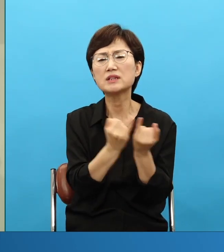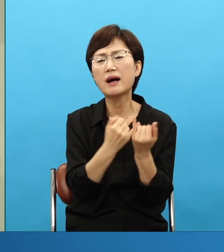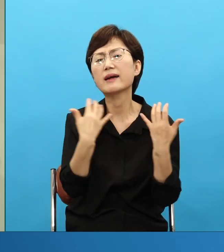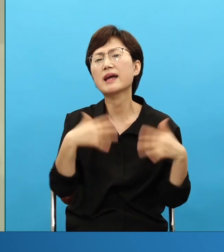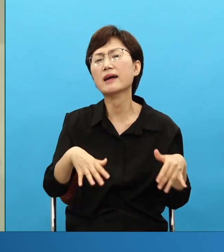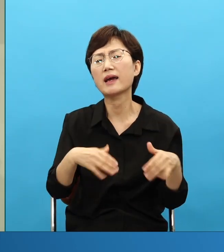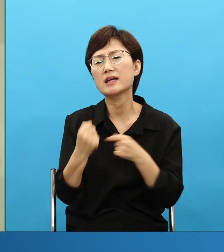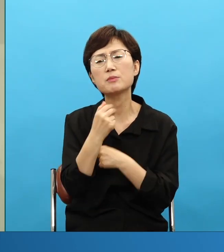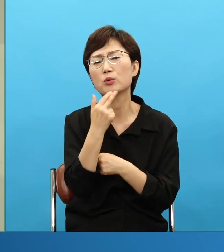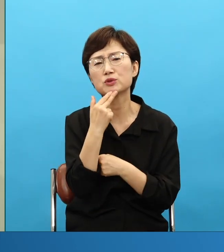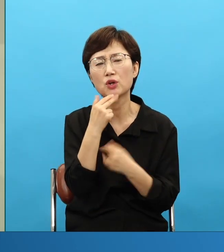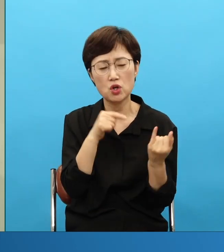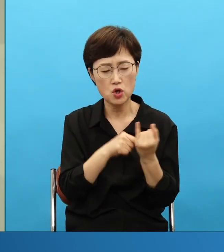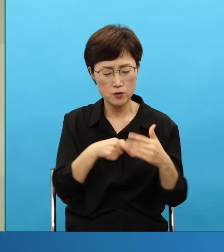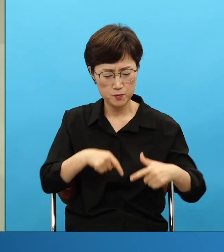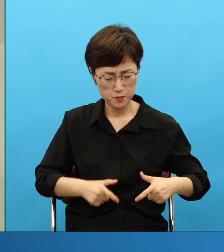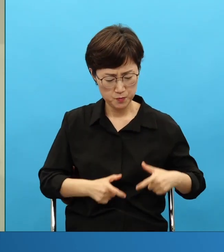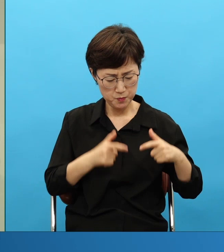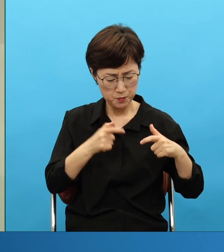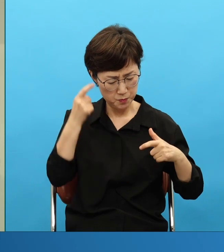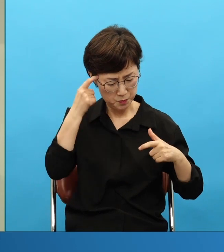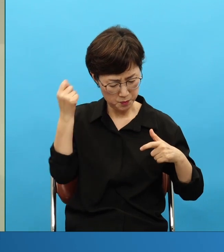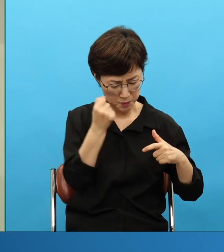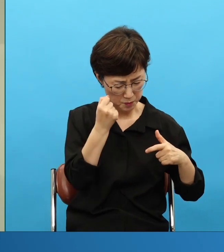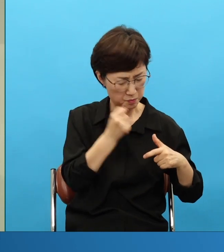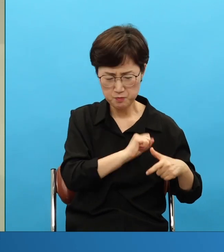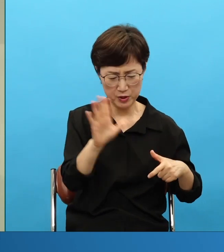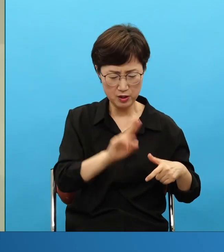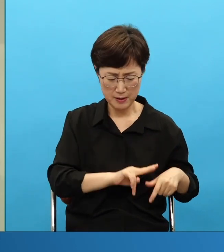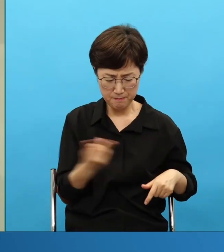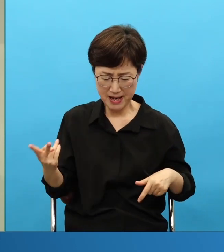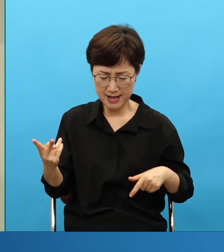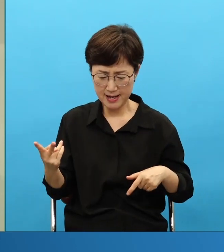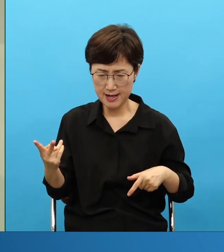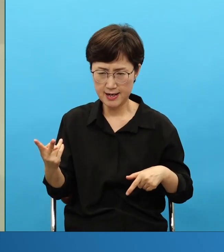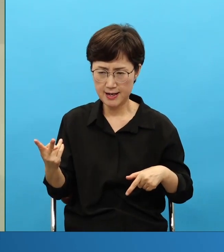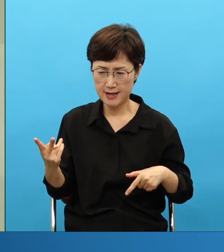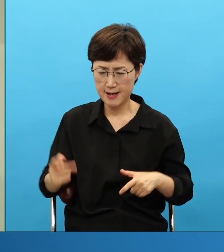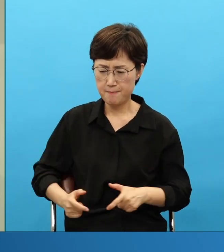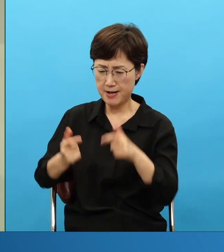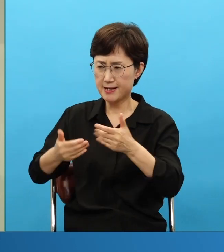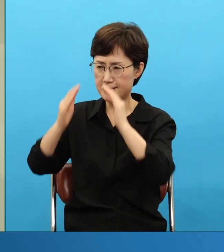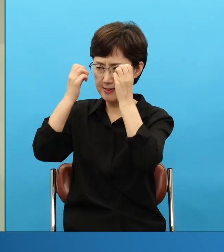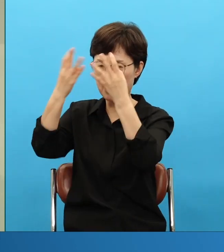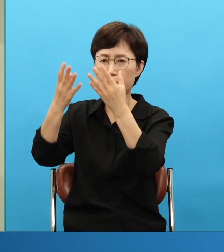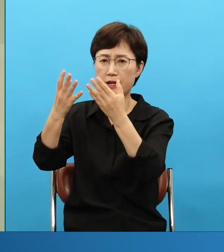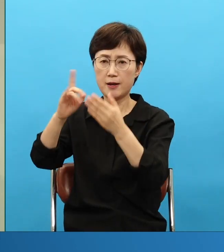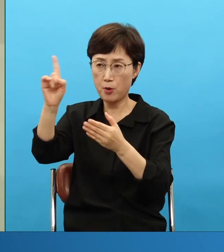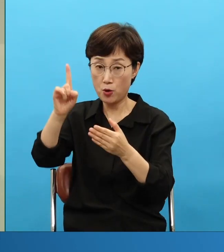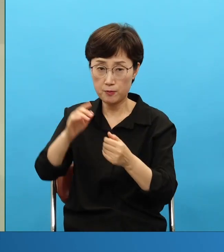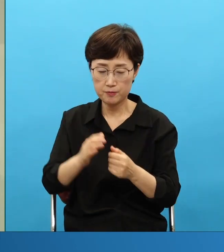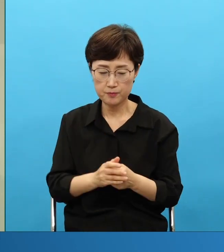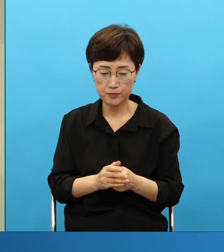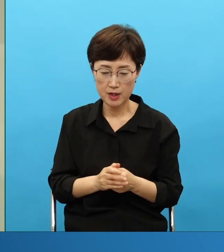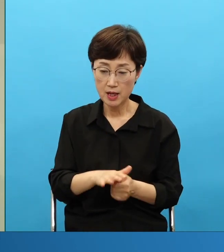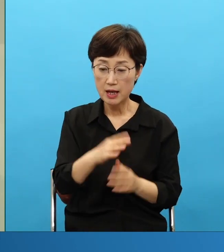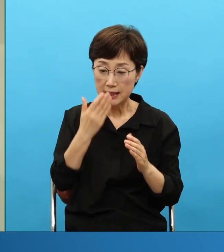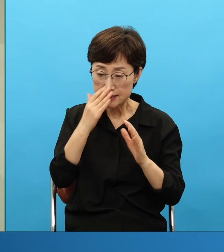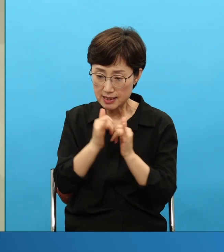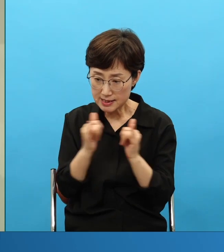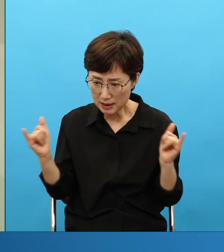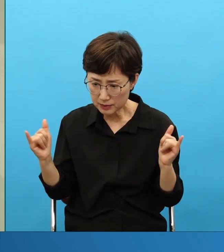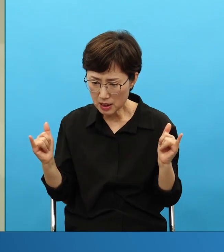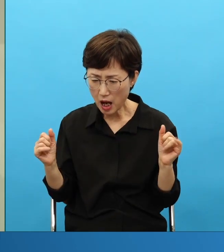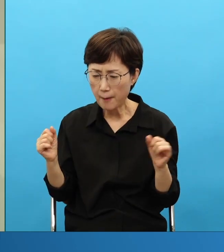bartizan. 놀라운 일입니다. And it's an amazing thing. 아이들이 다 죽게 됐잖아요. 근데 모세도 죽게 됐단 말이지. All